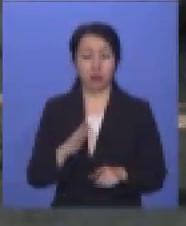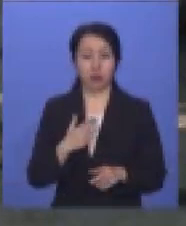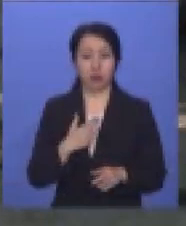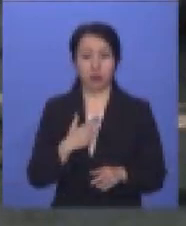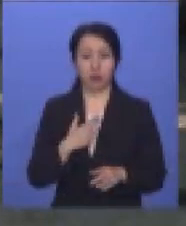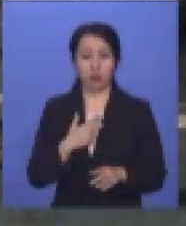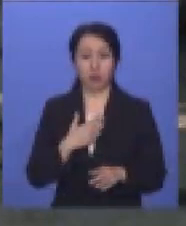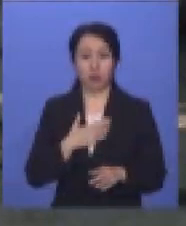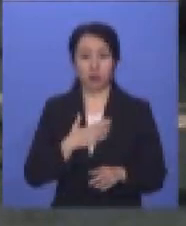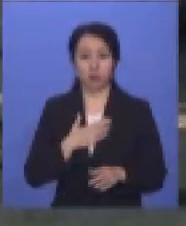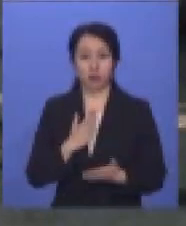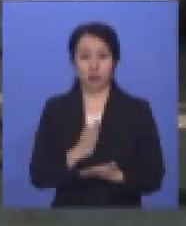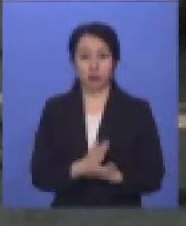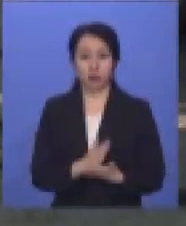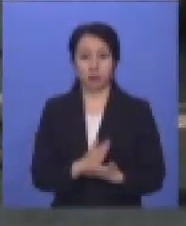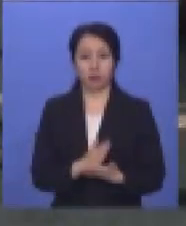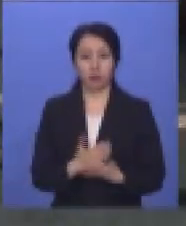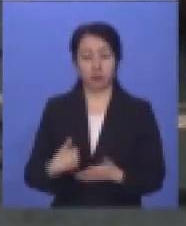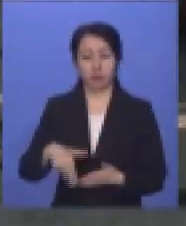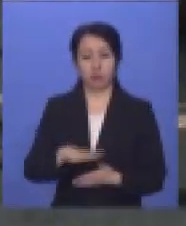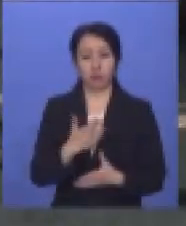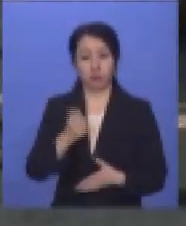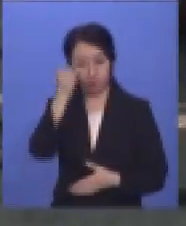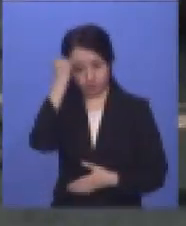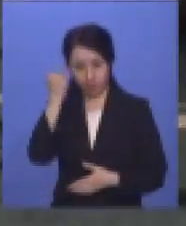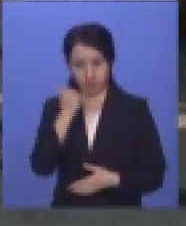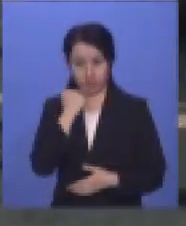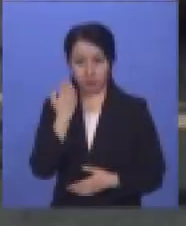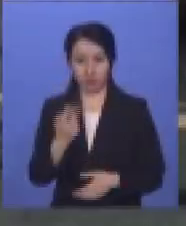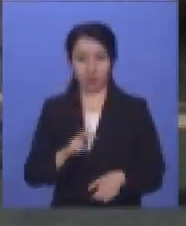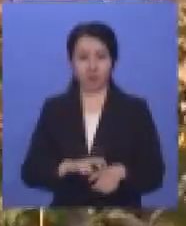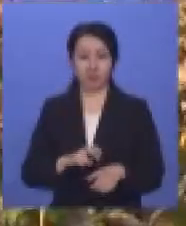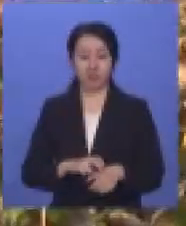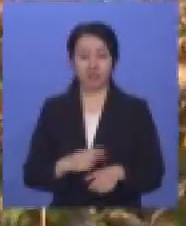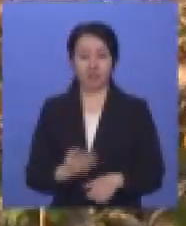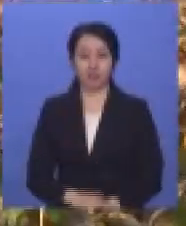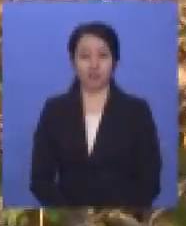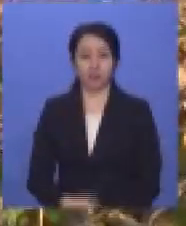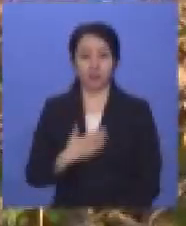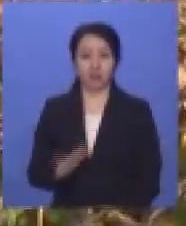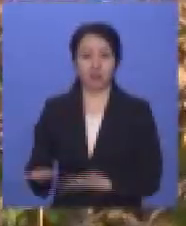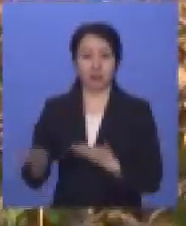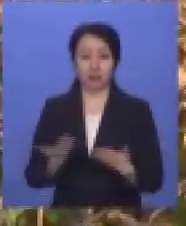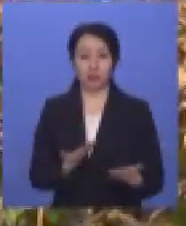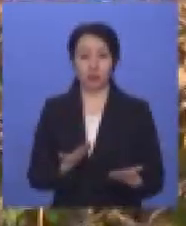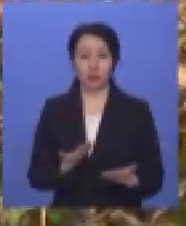это... Ага. Ну все, вот благодарю их, врачей наших. Ну я зашел на